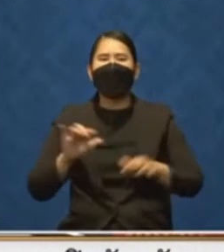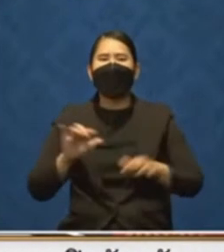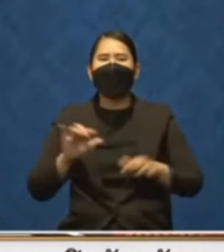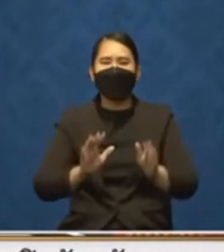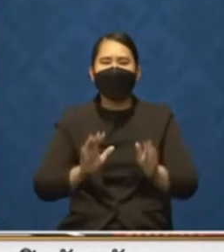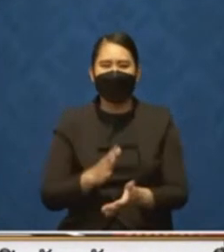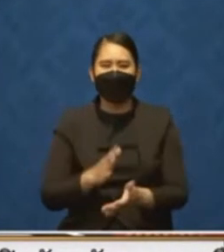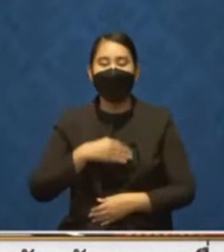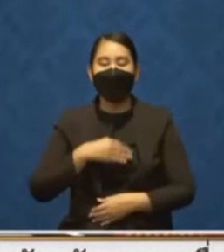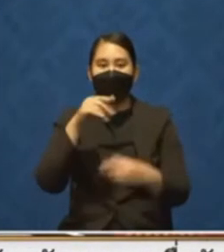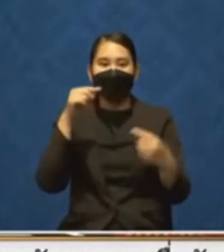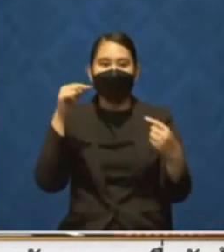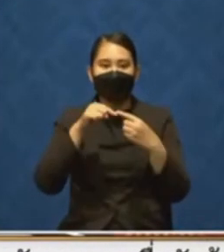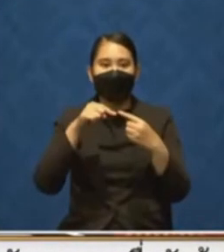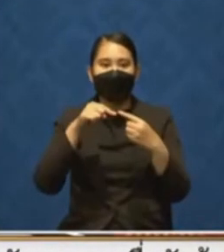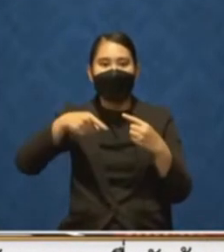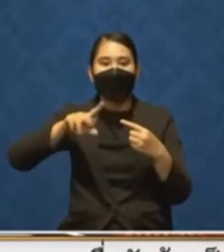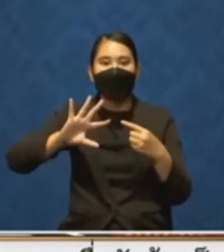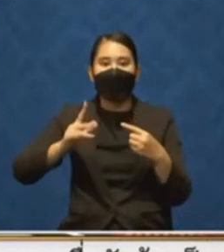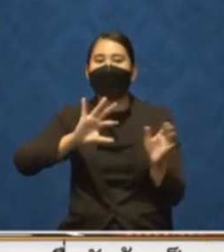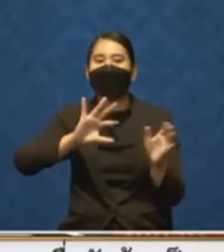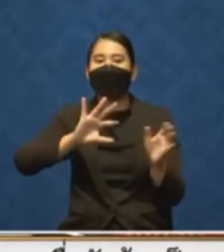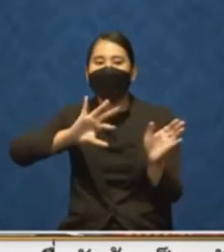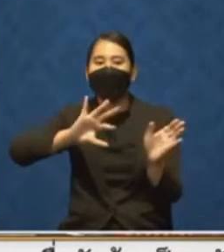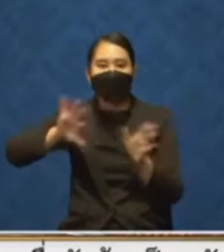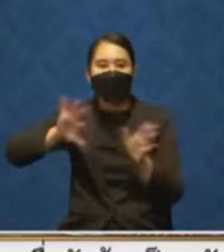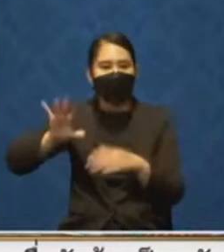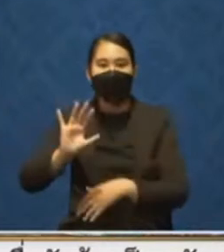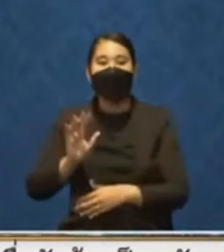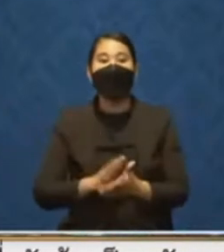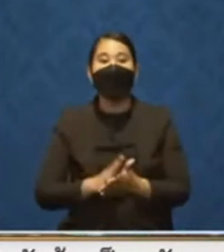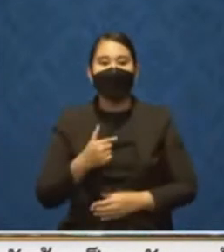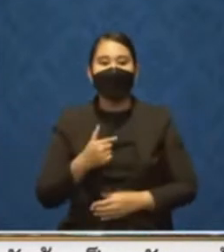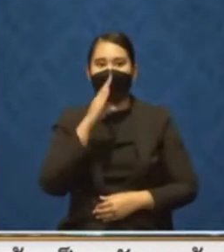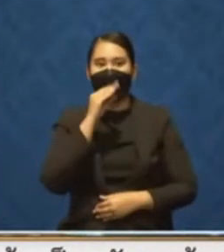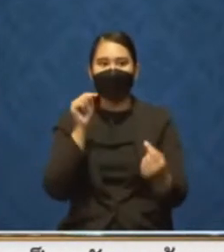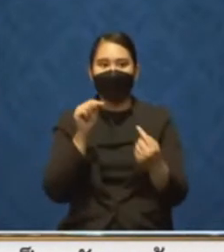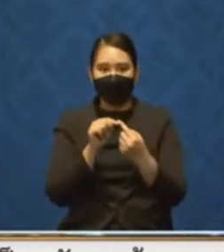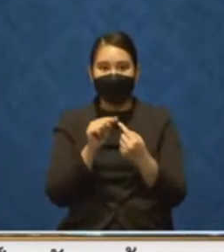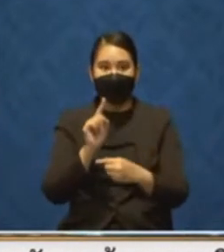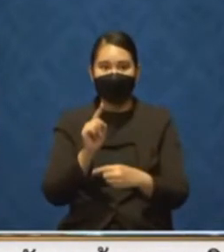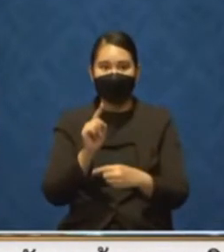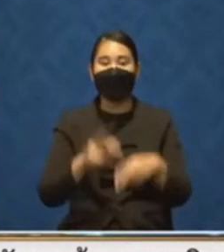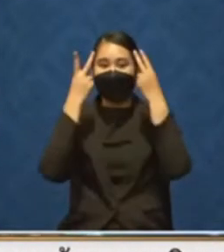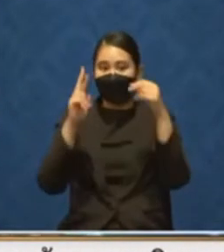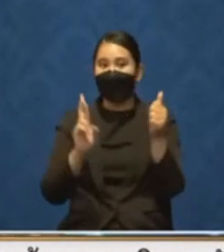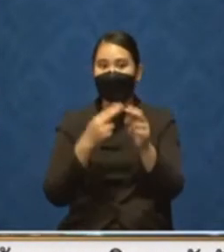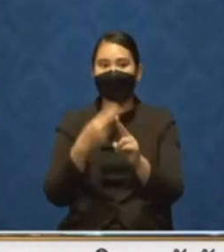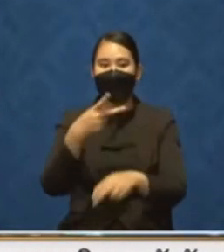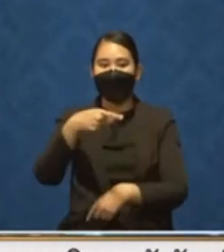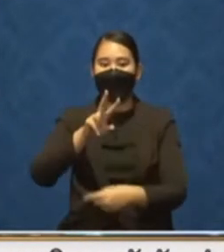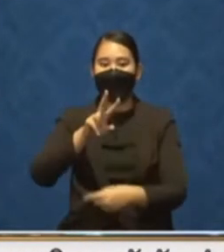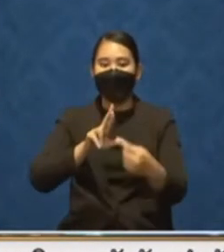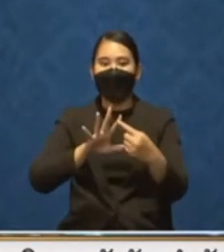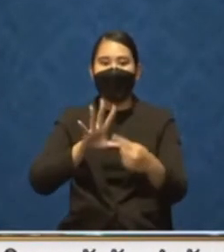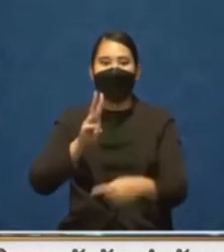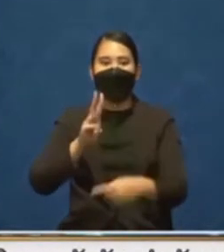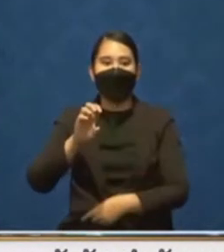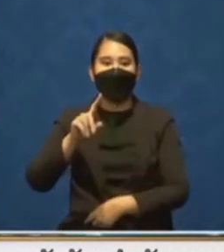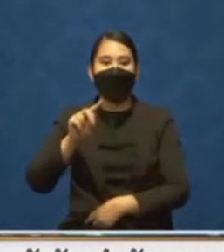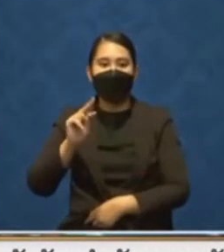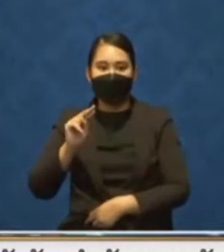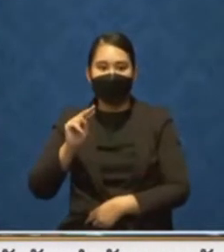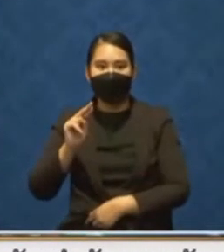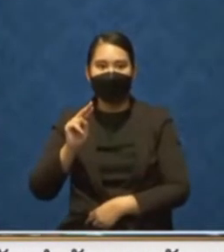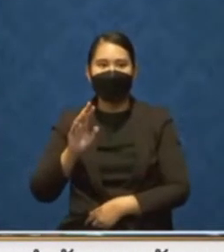ปปชครับผมอธิบายพลเอกประยุทธ์ที่ท่านปล่อยให้รอในรถชนที่จะพลเอกประวิทย์มีข้อกังขาและตาม